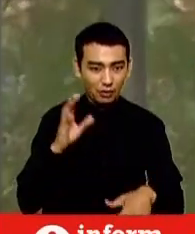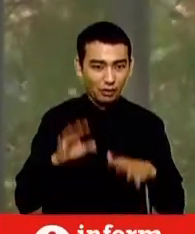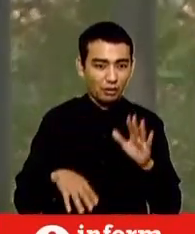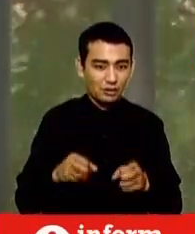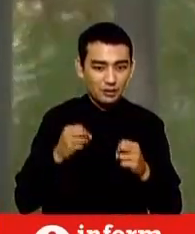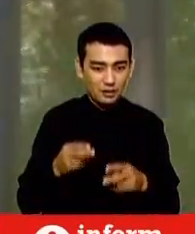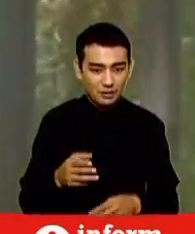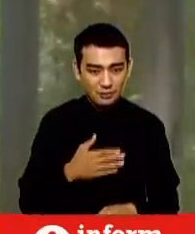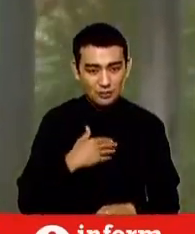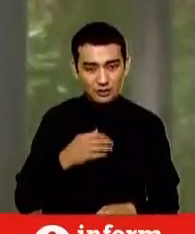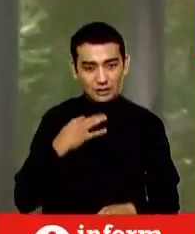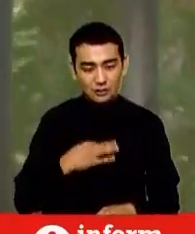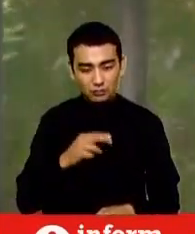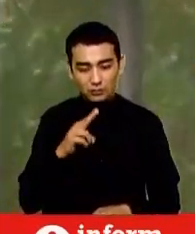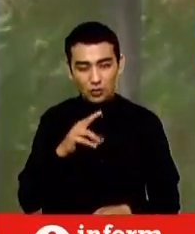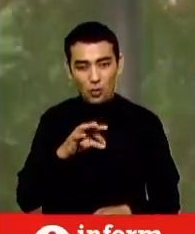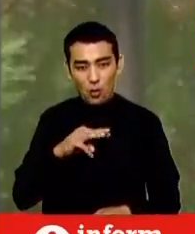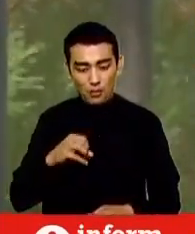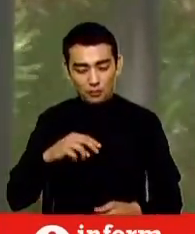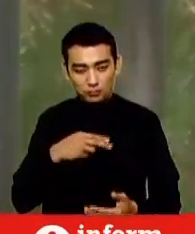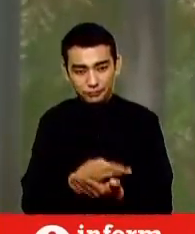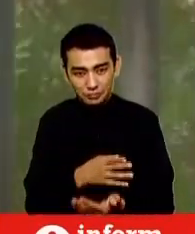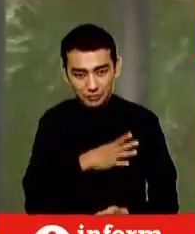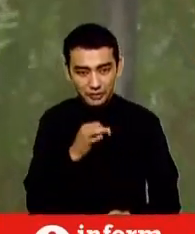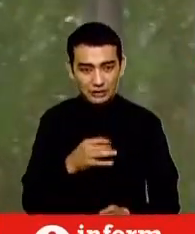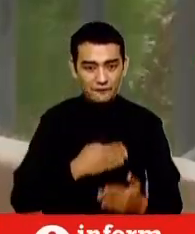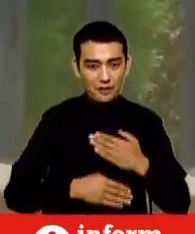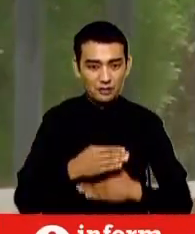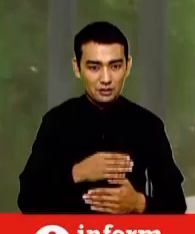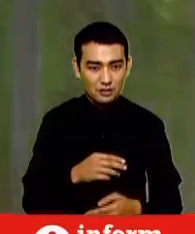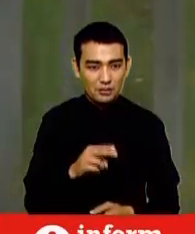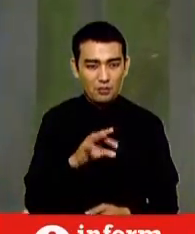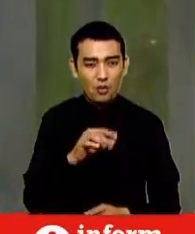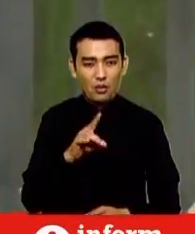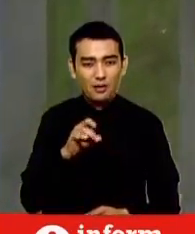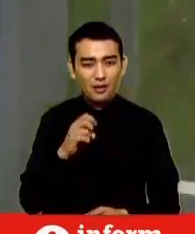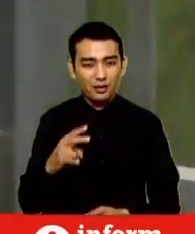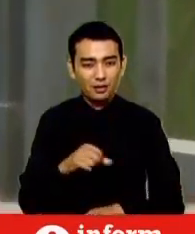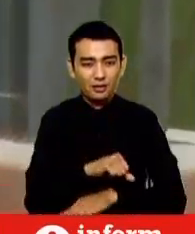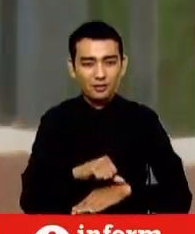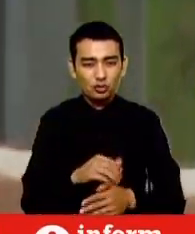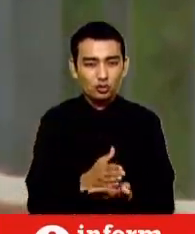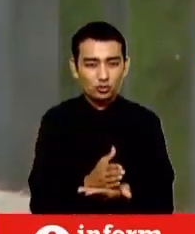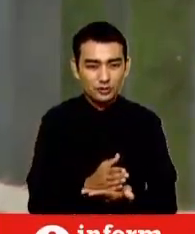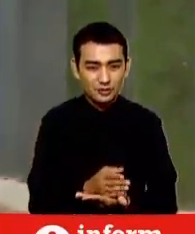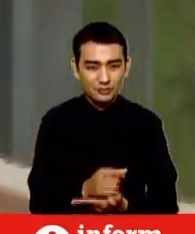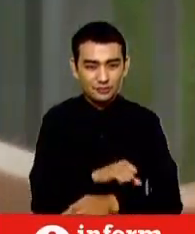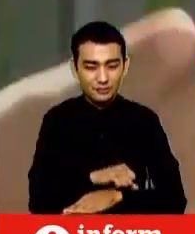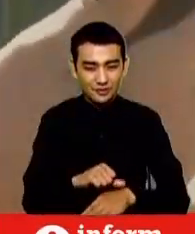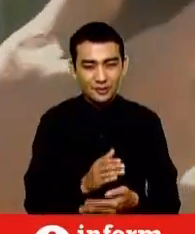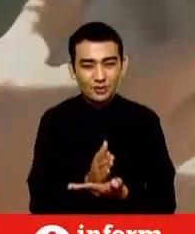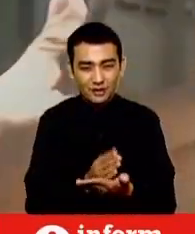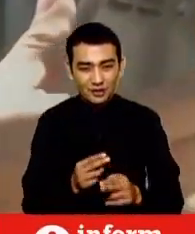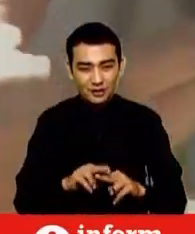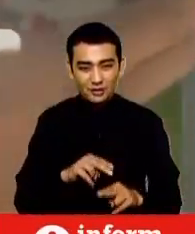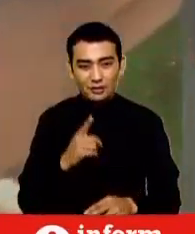қарап, баламды комаға түсіріп, инвалид етіп отыр погранслужба. Бірінші санчаста жатты погранслужбаның, бір тәулік